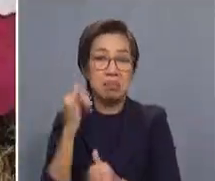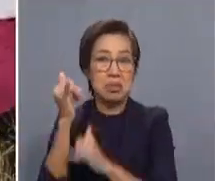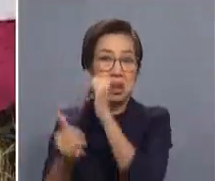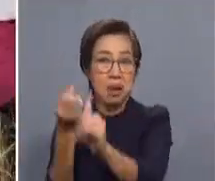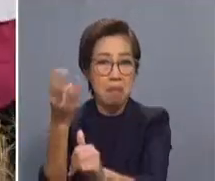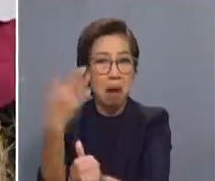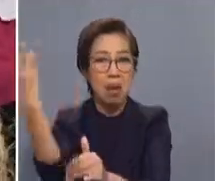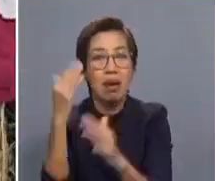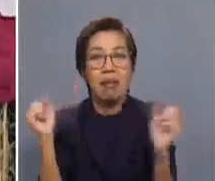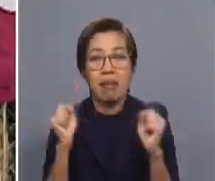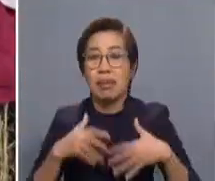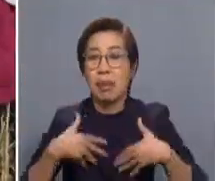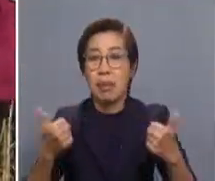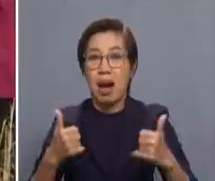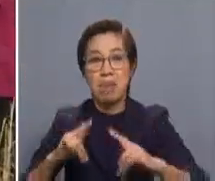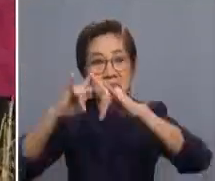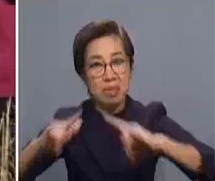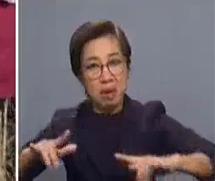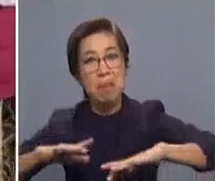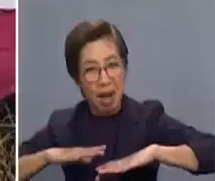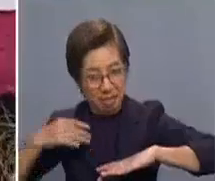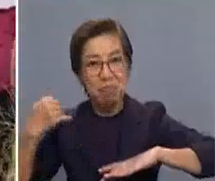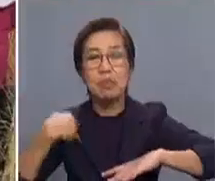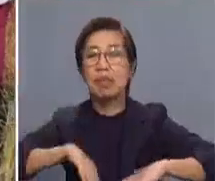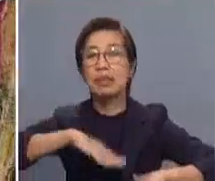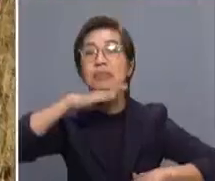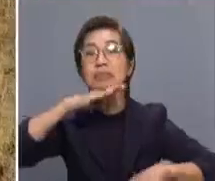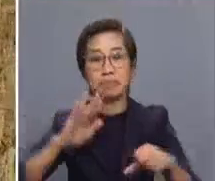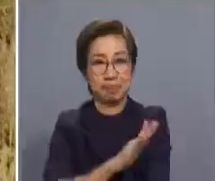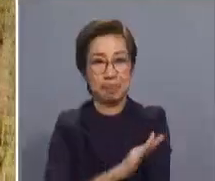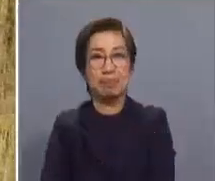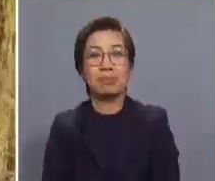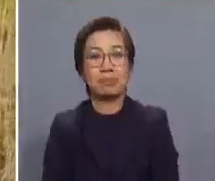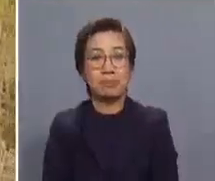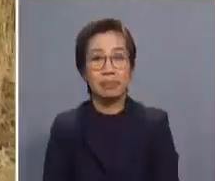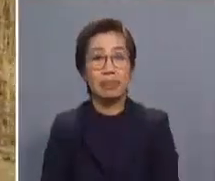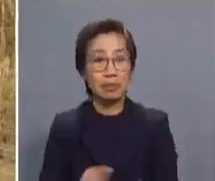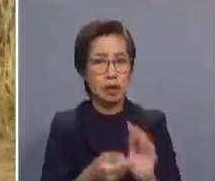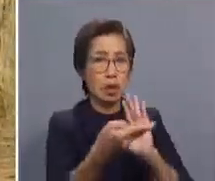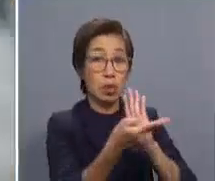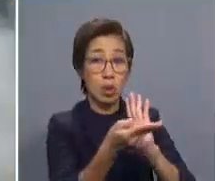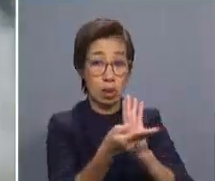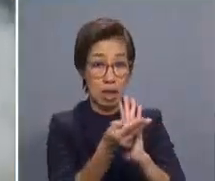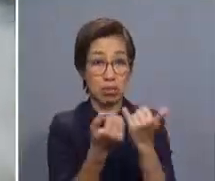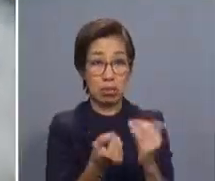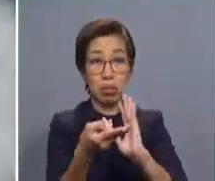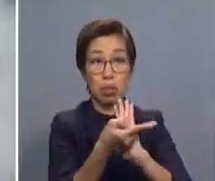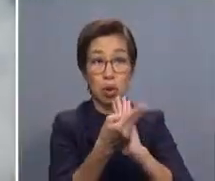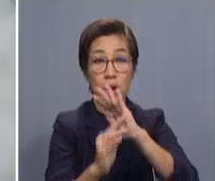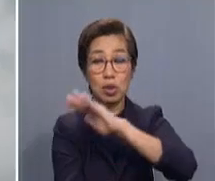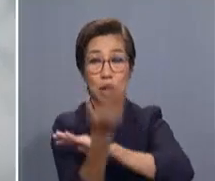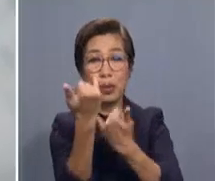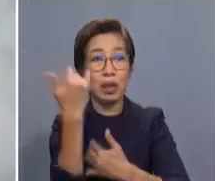ชมธรรมชาติแล้วก็พักแรมได้แบบว่าเต็มอิ่มกันเลยทีเดียวนะคะไปที่หนองคายกันบ้างนะคะหนองคาย